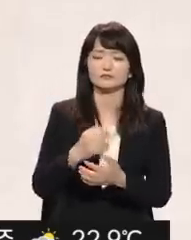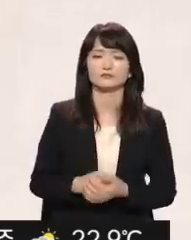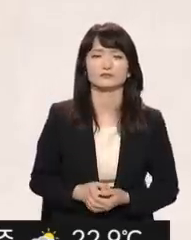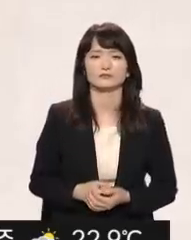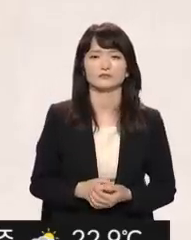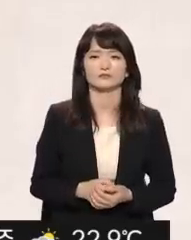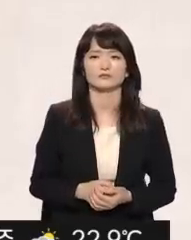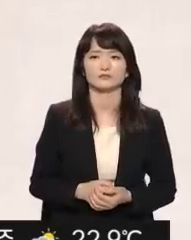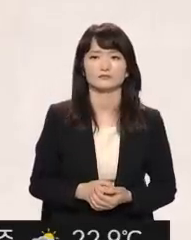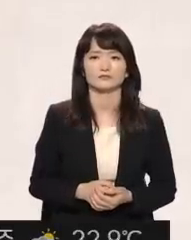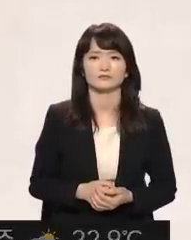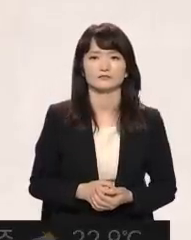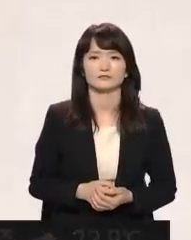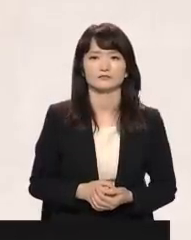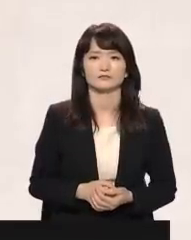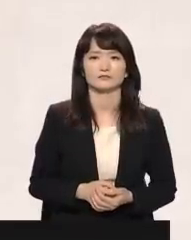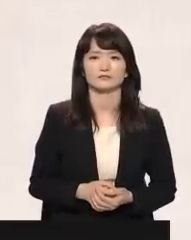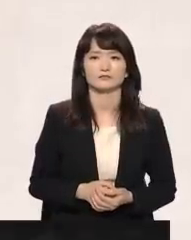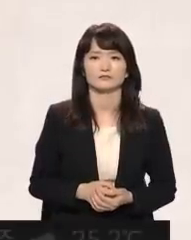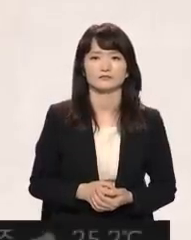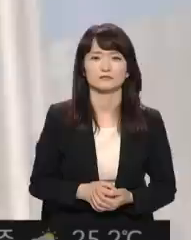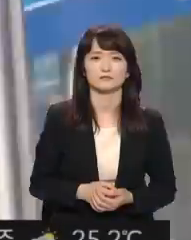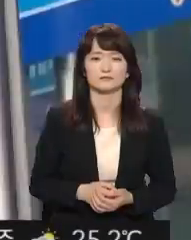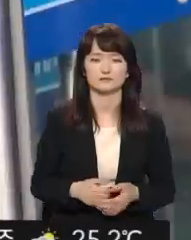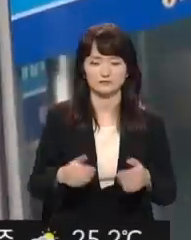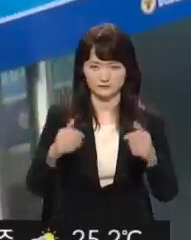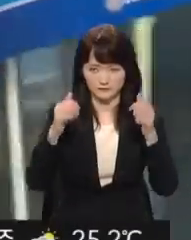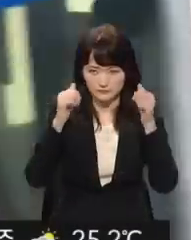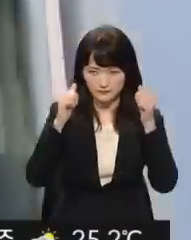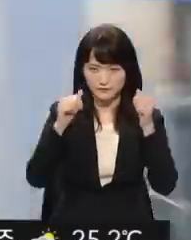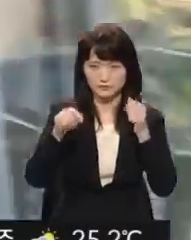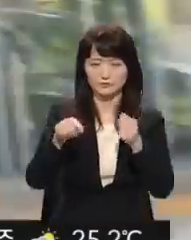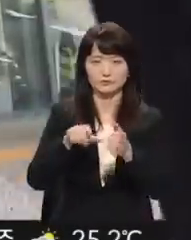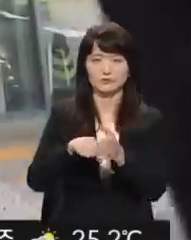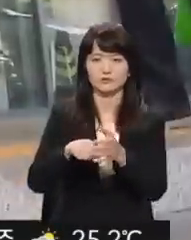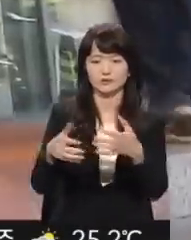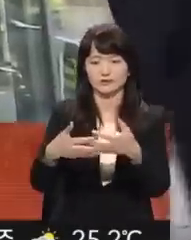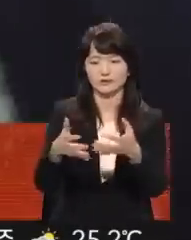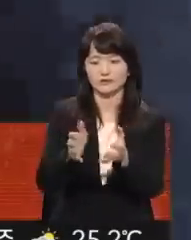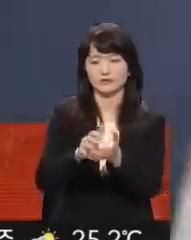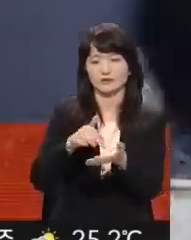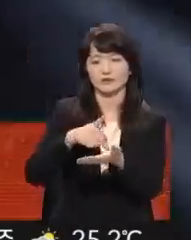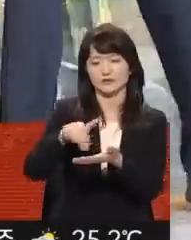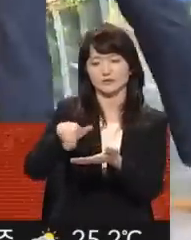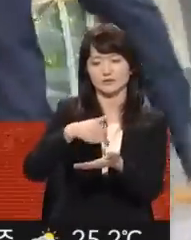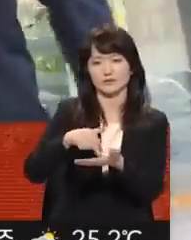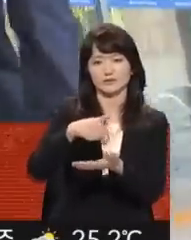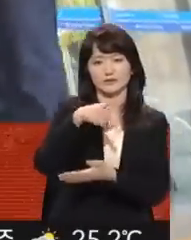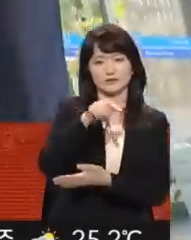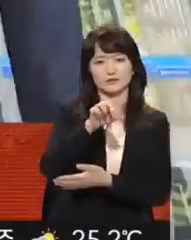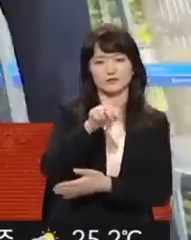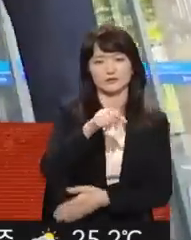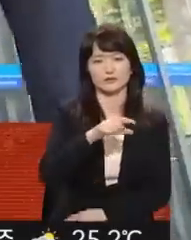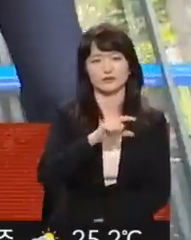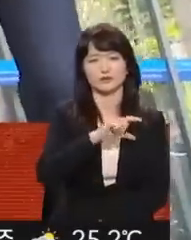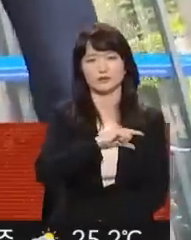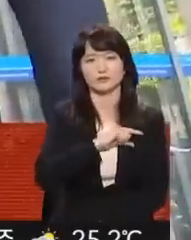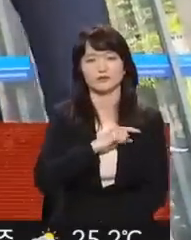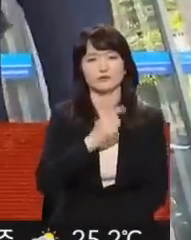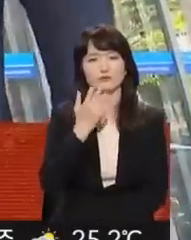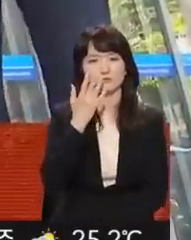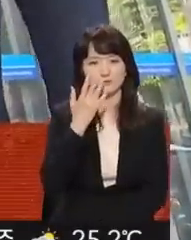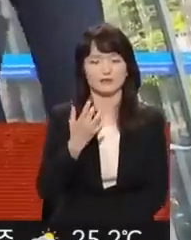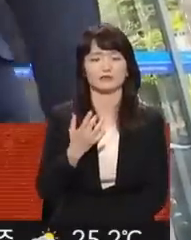동창들 졸업한지 얼마 안 됐을 때 단체 같은 거 많이 이용을 하잖아요 거기도 정주영의 이름은 빠져 있다고 합니다 자